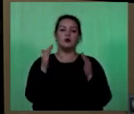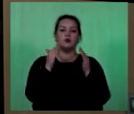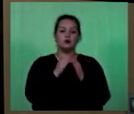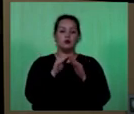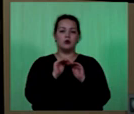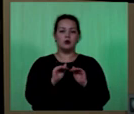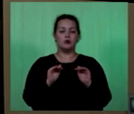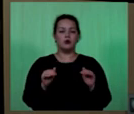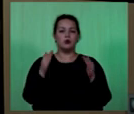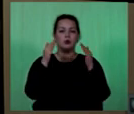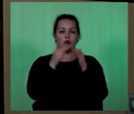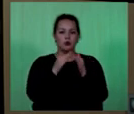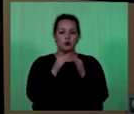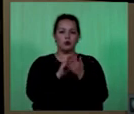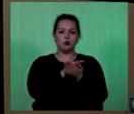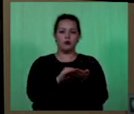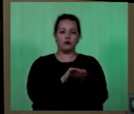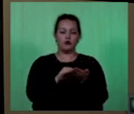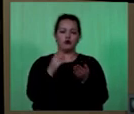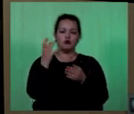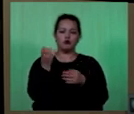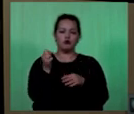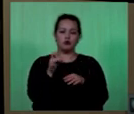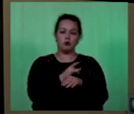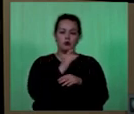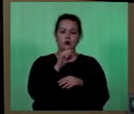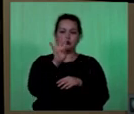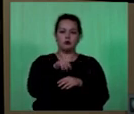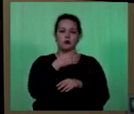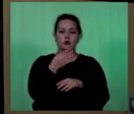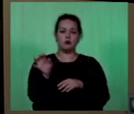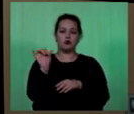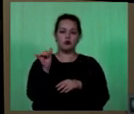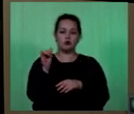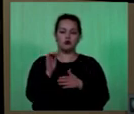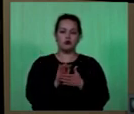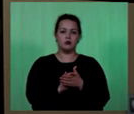ребята дома повторите еще раз таблицу умножения